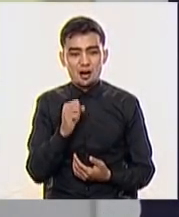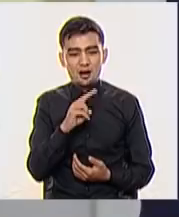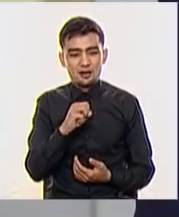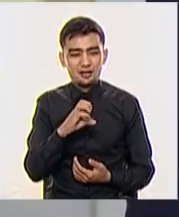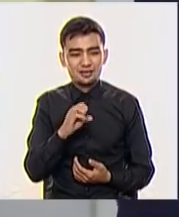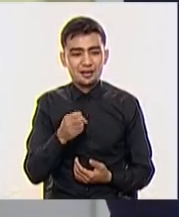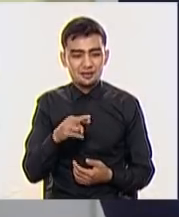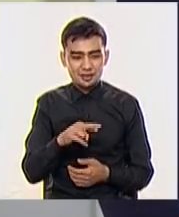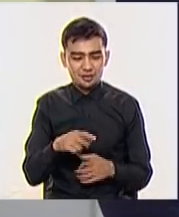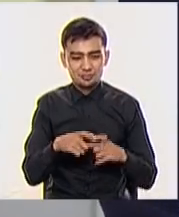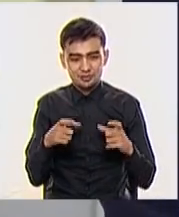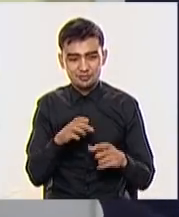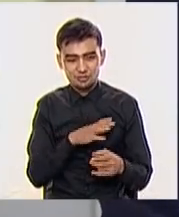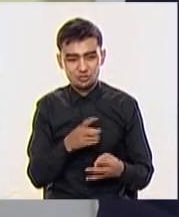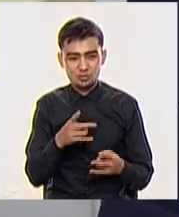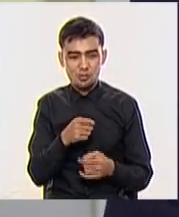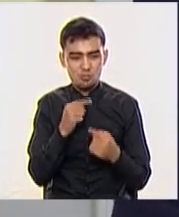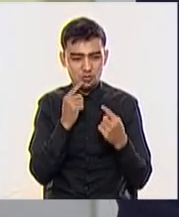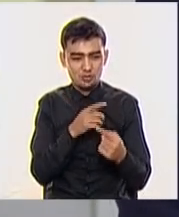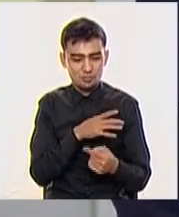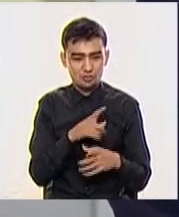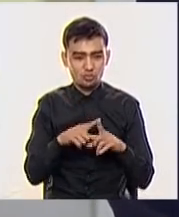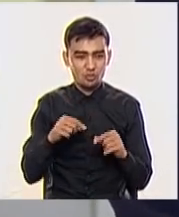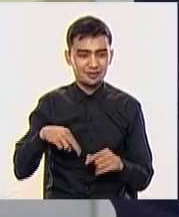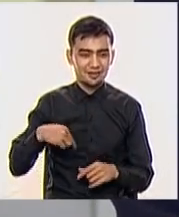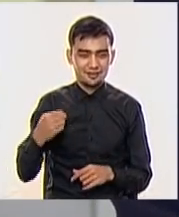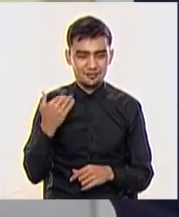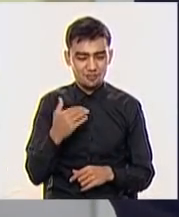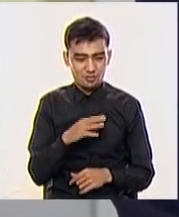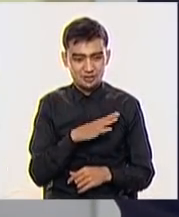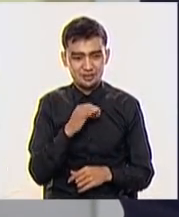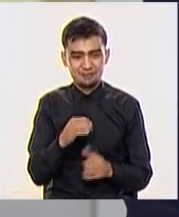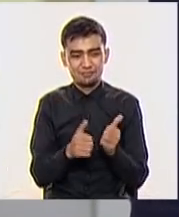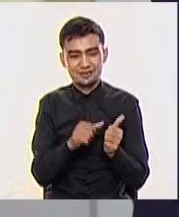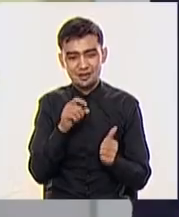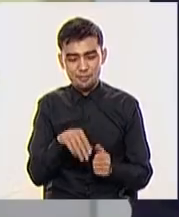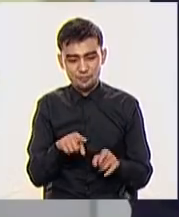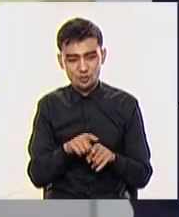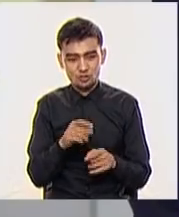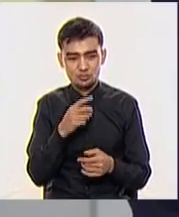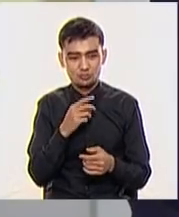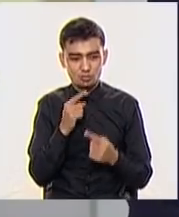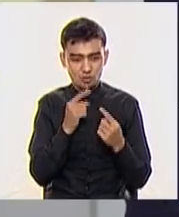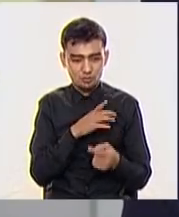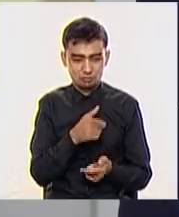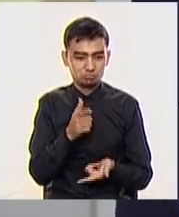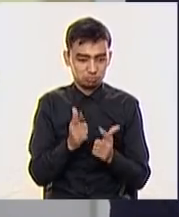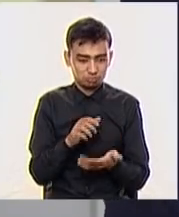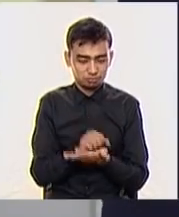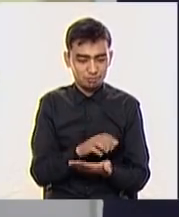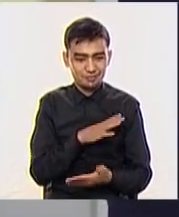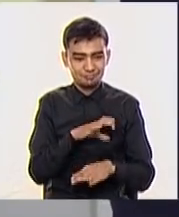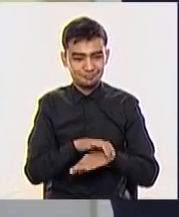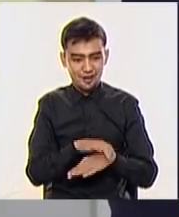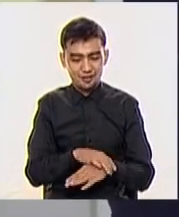аттестациядан өтуге қарсылық көрсеткен. Мектеп басшысы және оның орынбасары көрсеткен ол да расталды. Оның